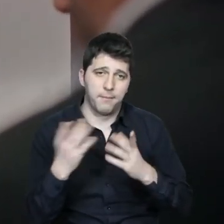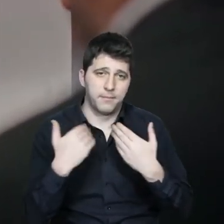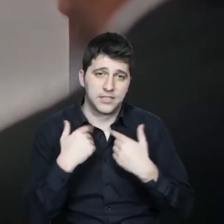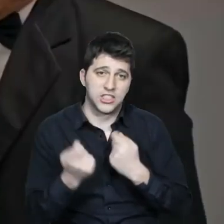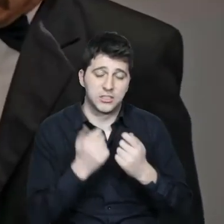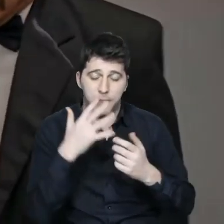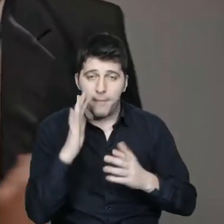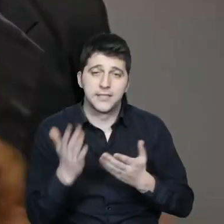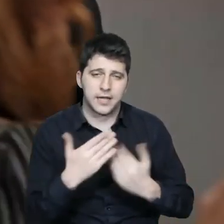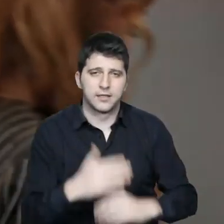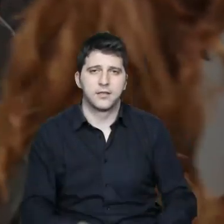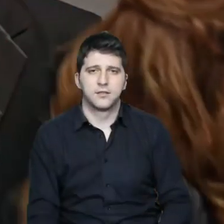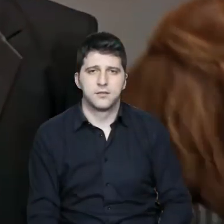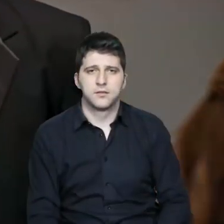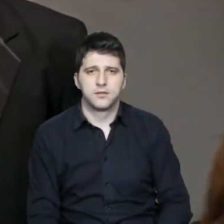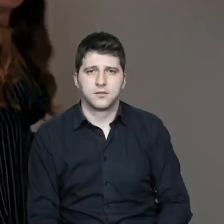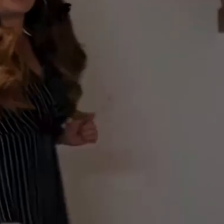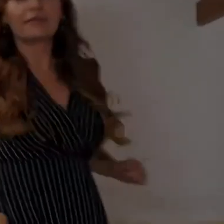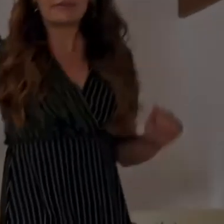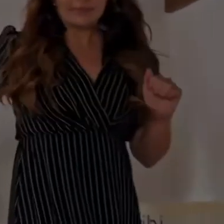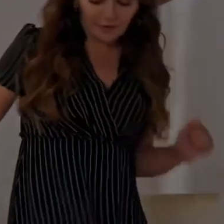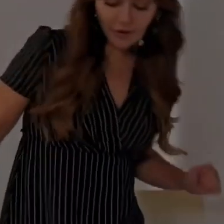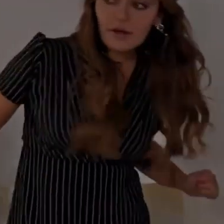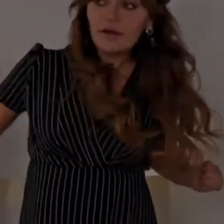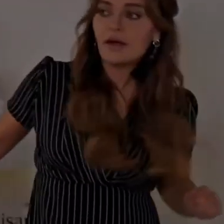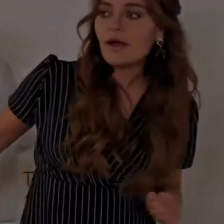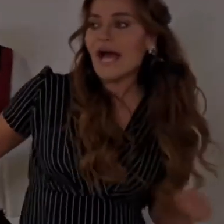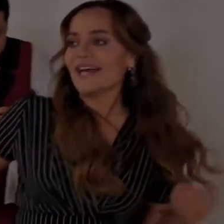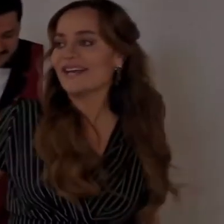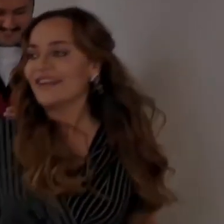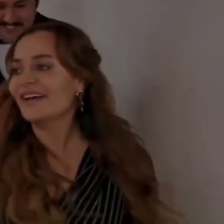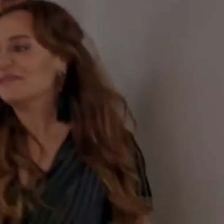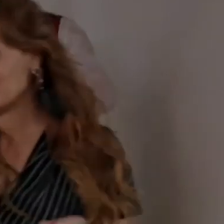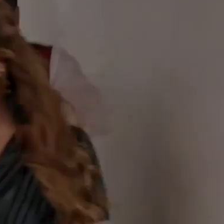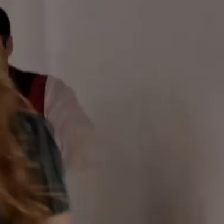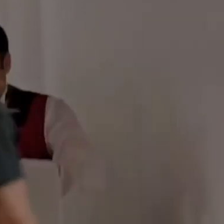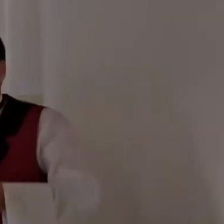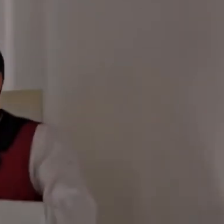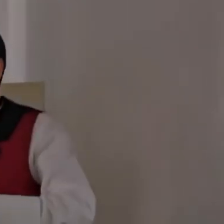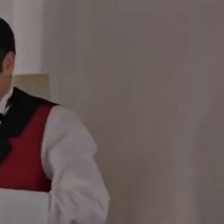iş beklemez. İsmail bordo yelek, beyaz gömlek, siyah pantolonlu.